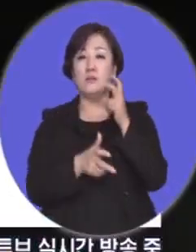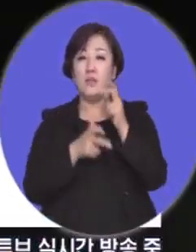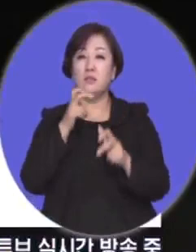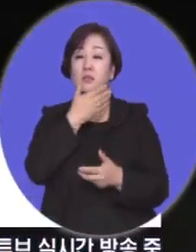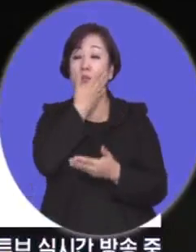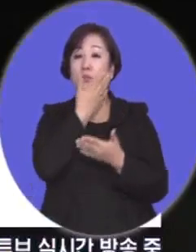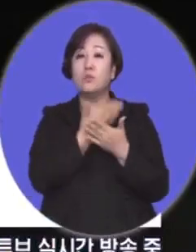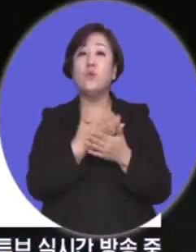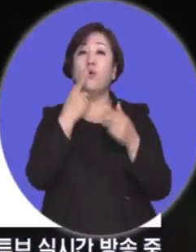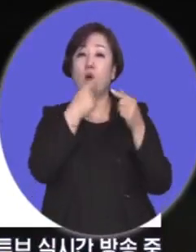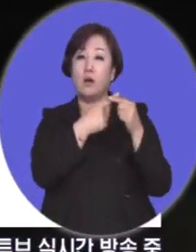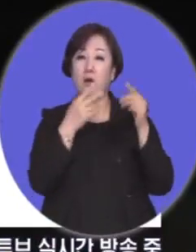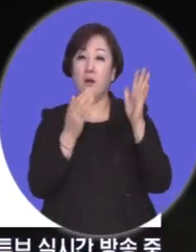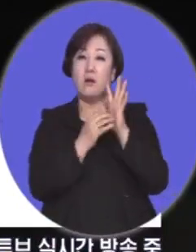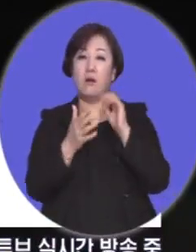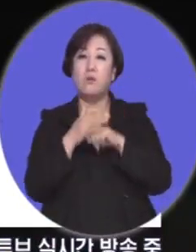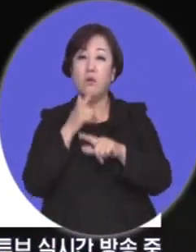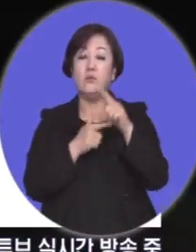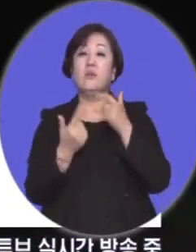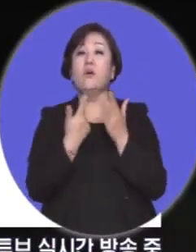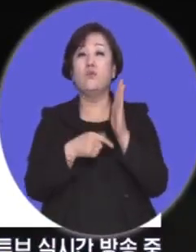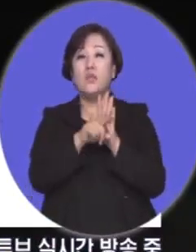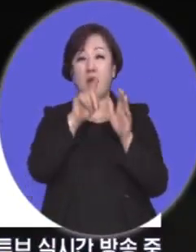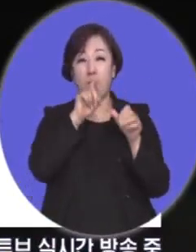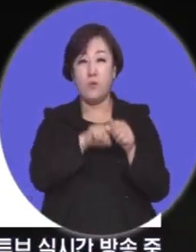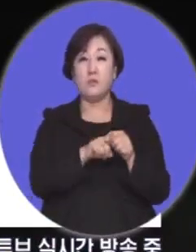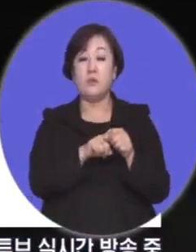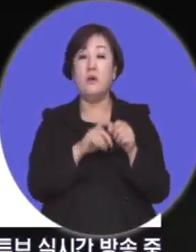가장 중요하고요. 네. 그걸 하기 위해서 저희들이